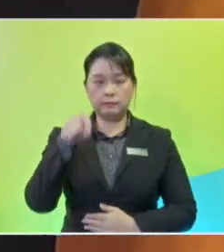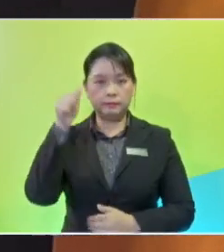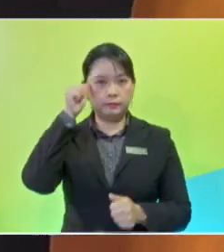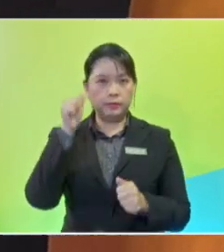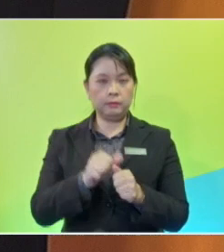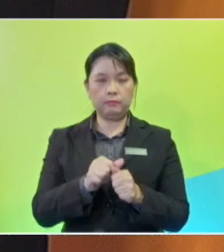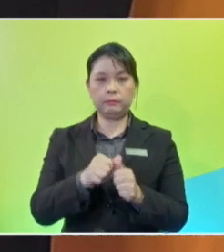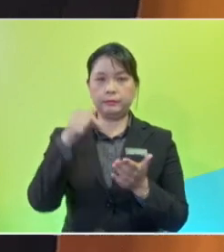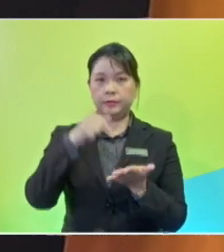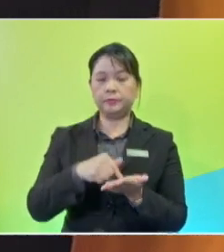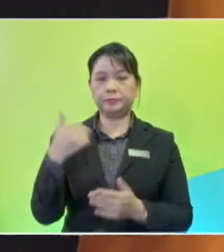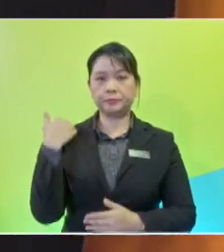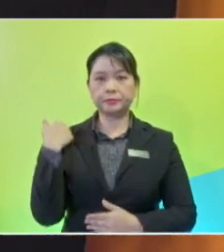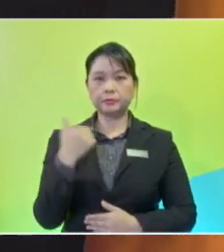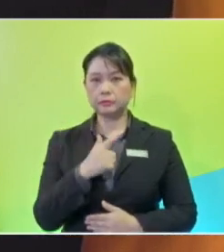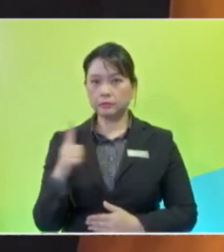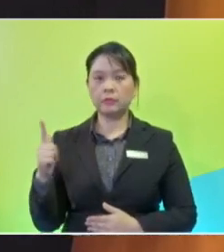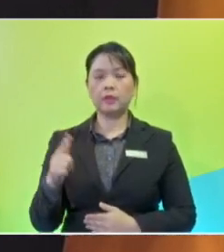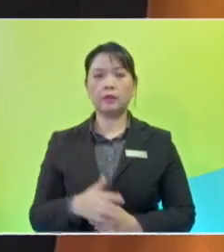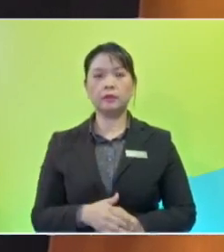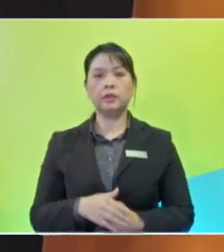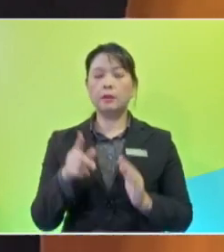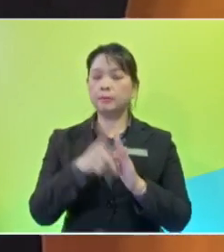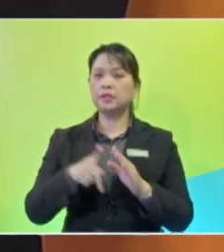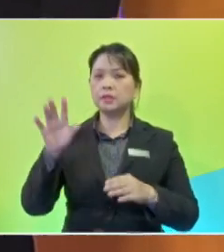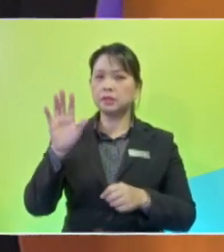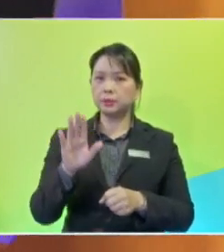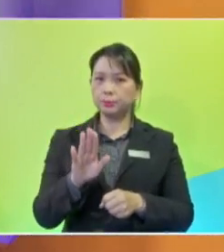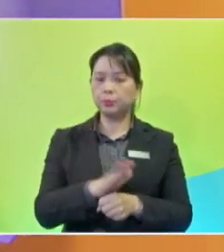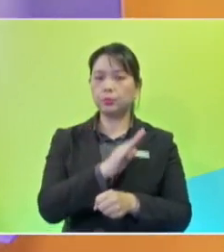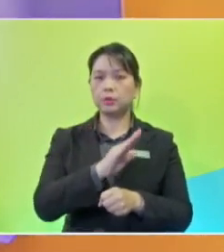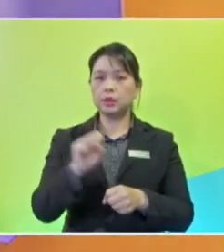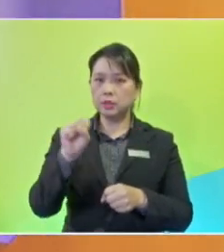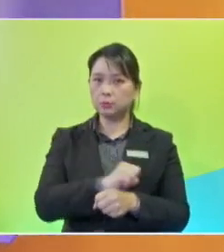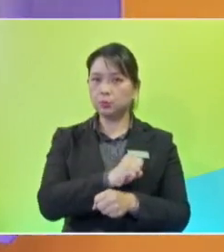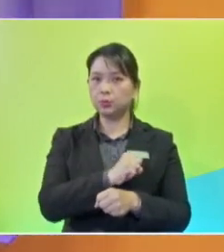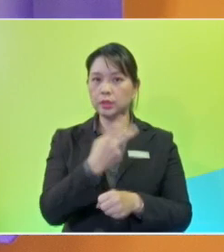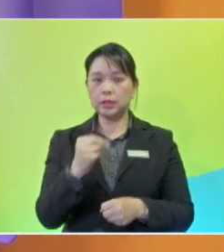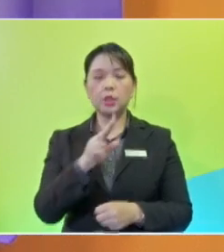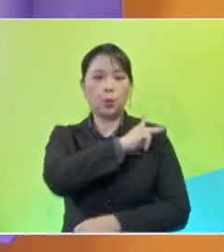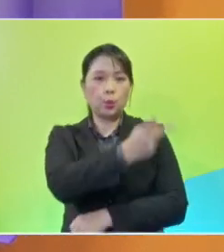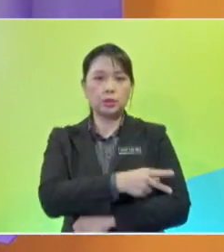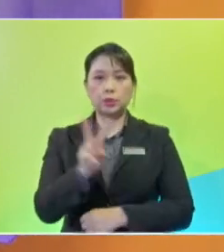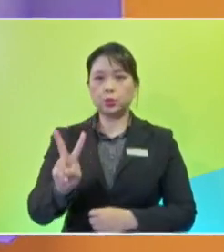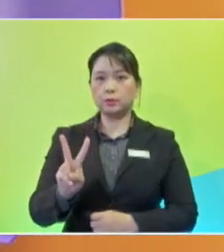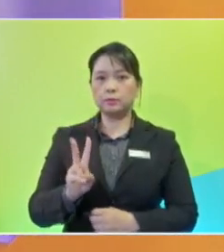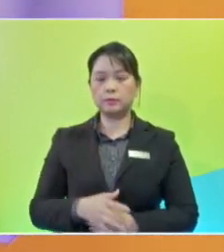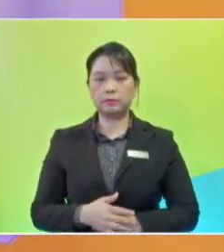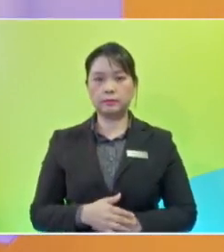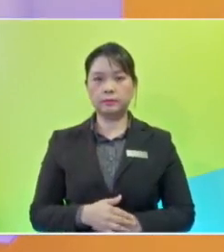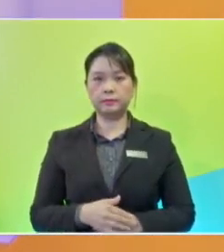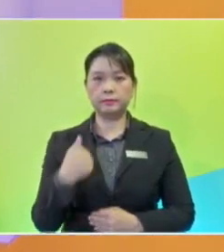kaidah penyempurnaan prosedur macam mana kita buat penyempurnaan kuasa 2 kita